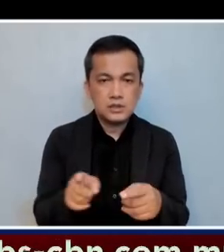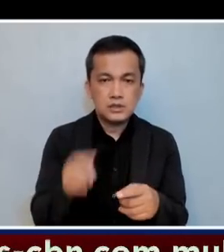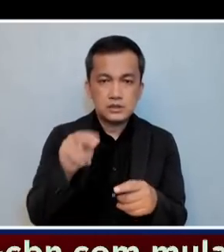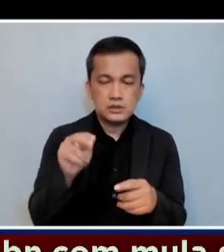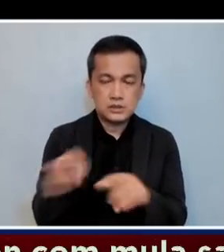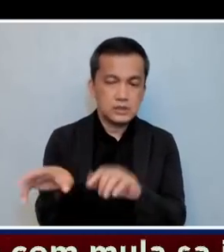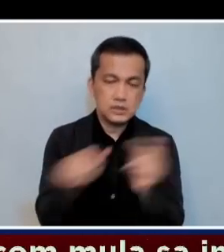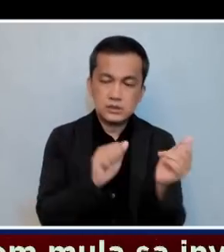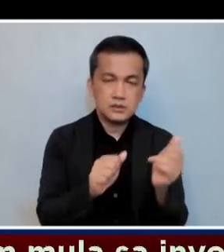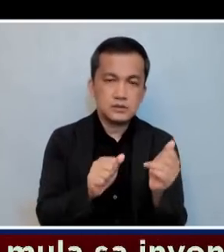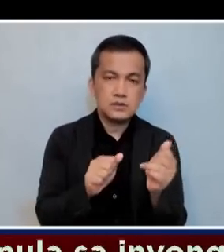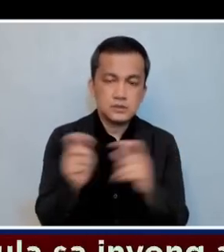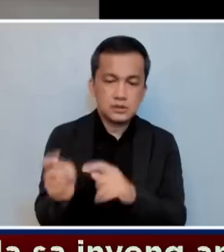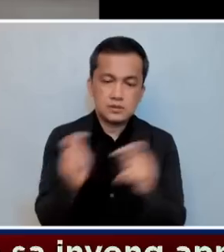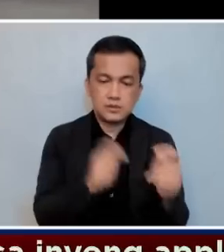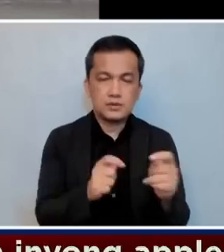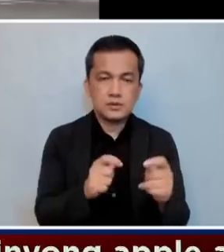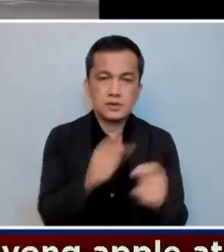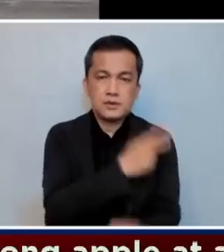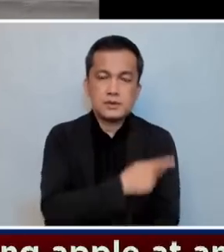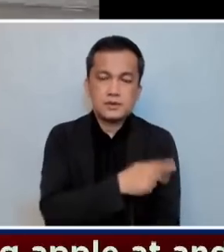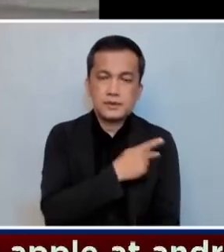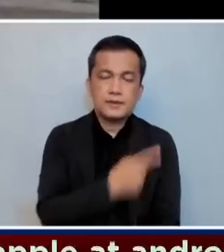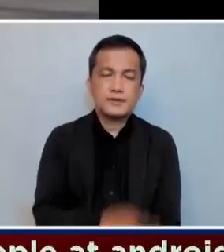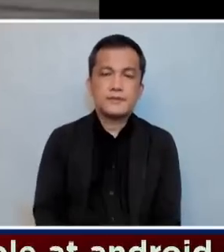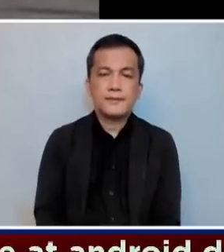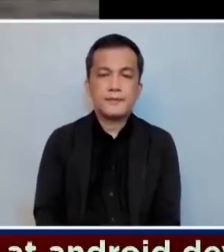ilikas at ilipat ang mga pasyente.